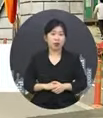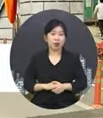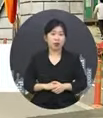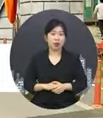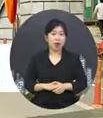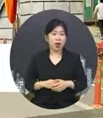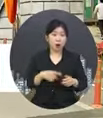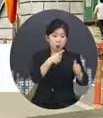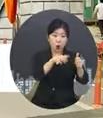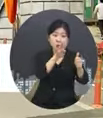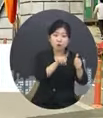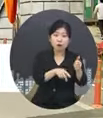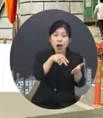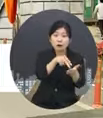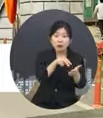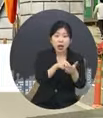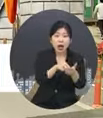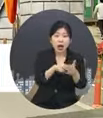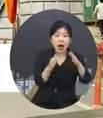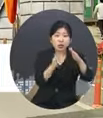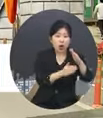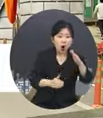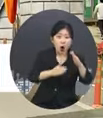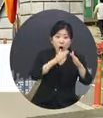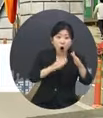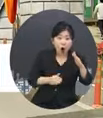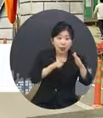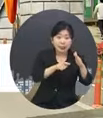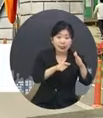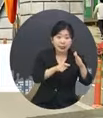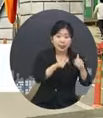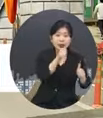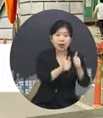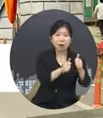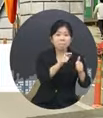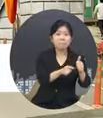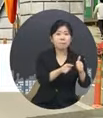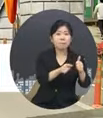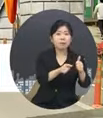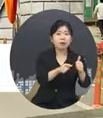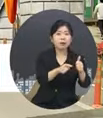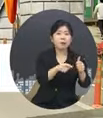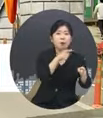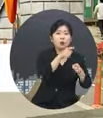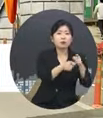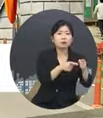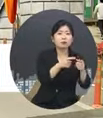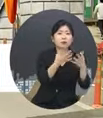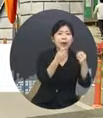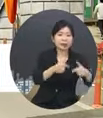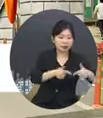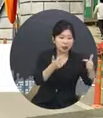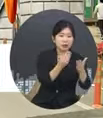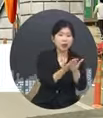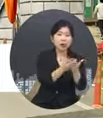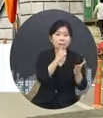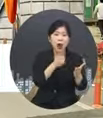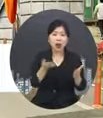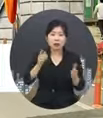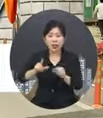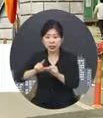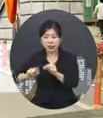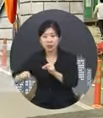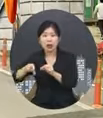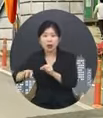광고하고 있는데 신입생 모 시기가 힘든 지역의 대학 돼 오히려 수시모집을 늘리고 있습니다 이러한 지역대학 될